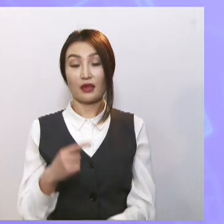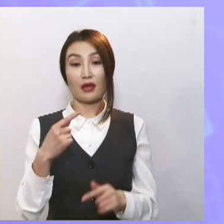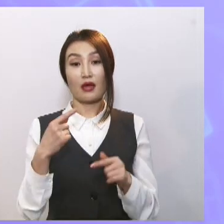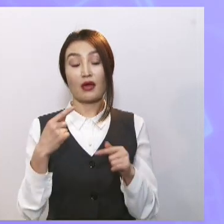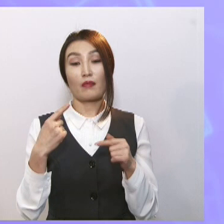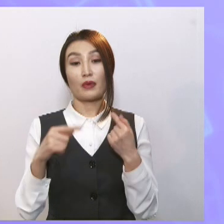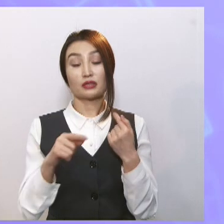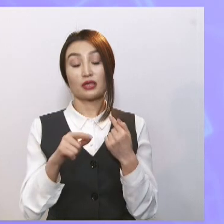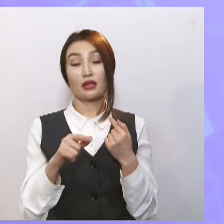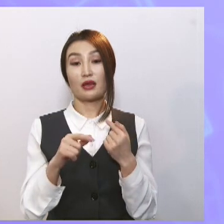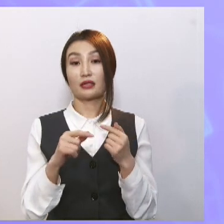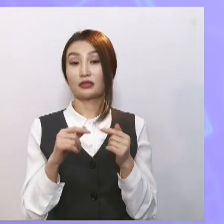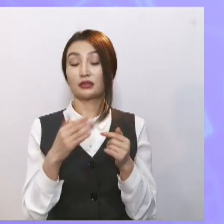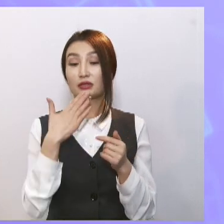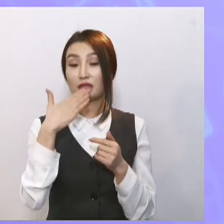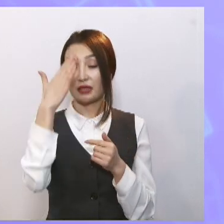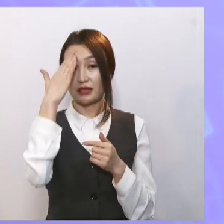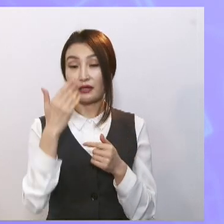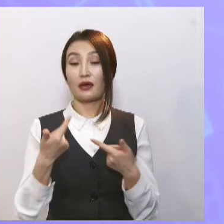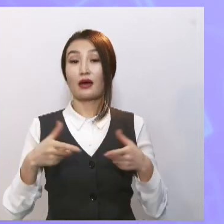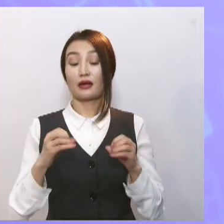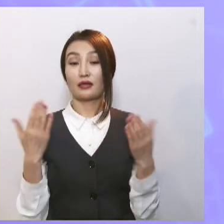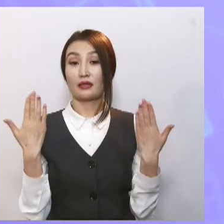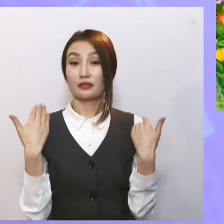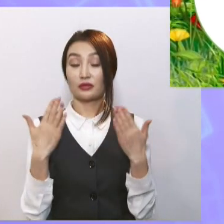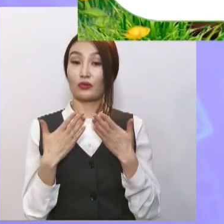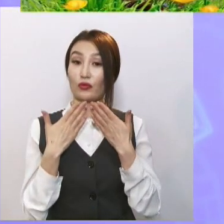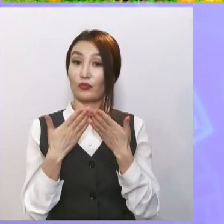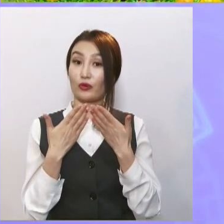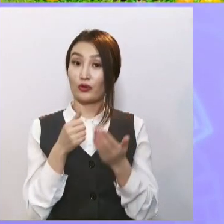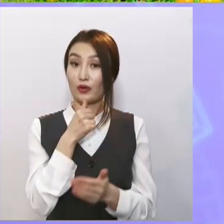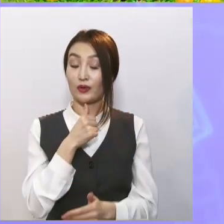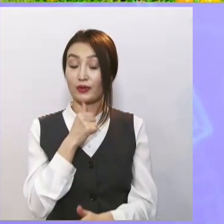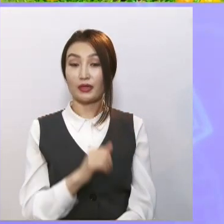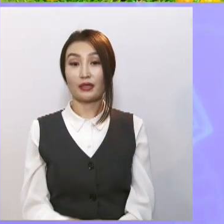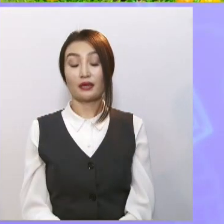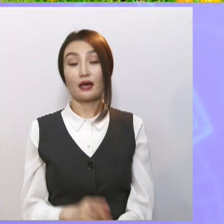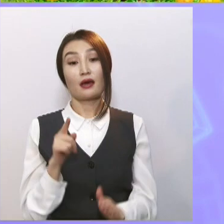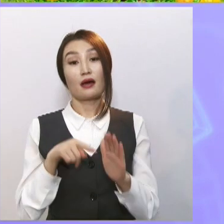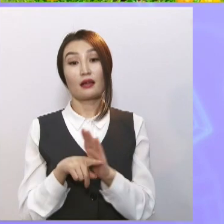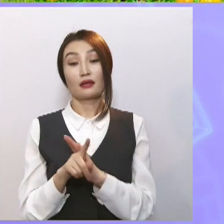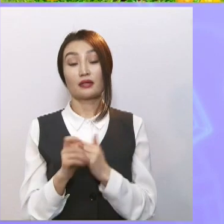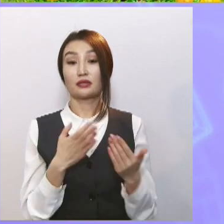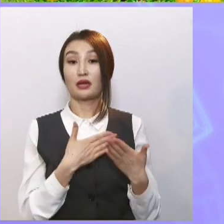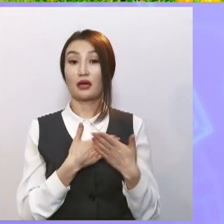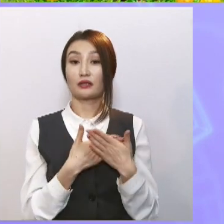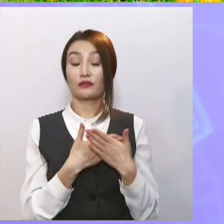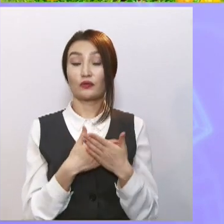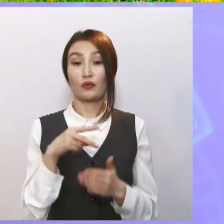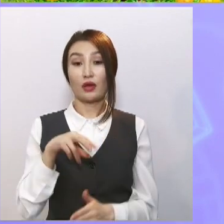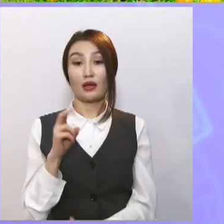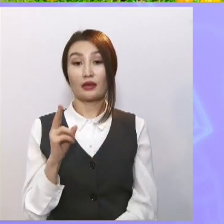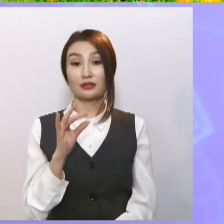Башкалар жайында кайда эс алышары тууралуу да окуп көрөлү. Алгач, активдүү лексика